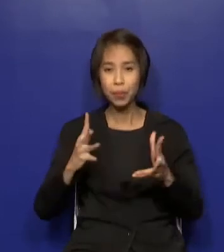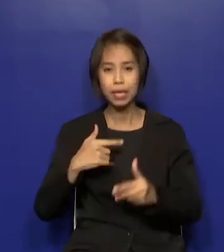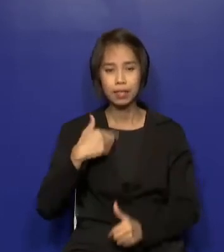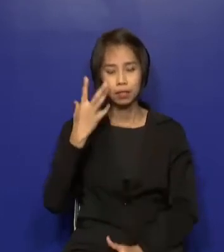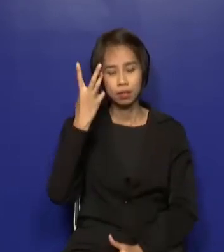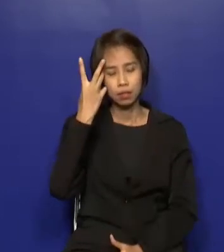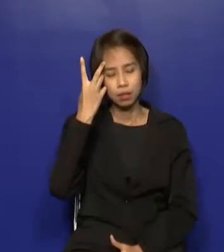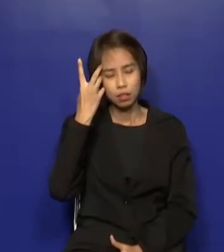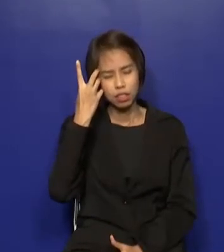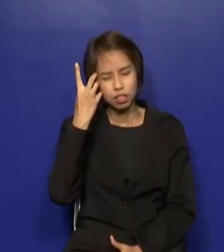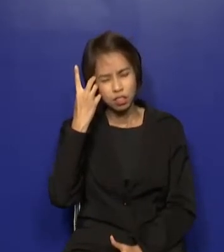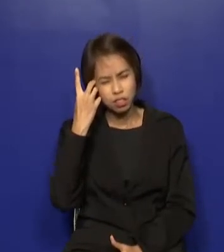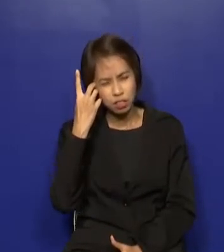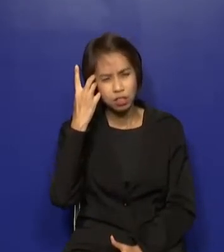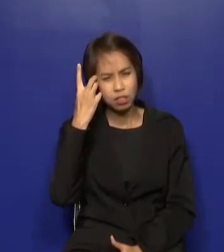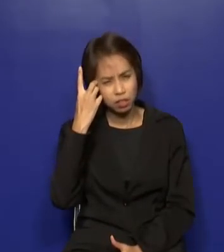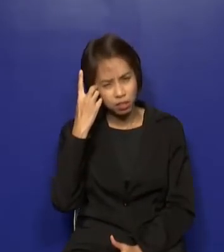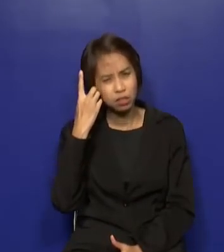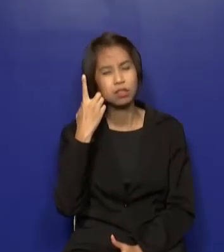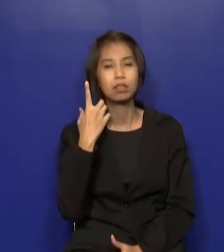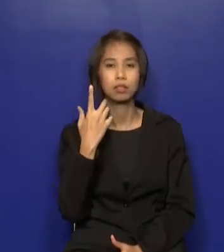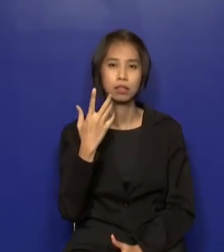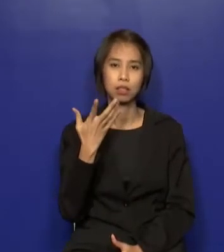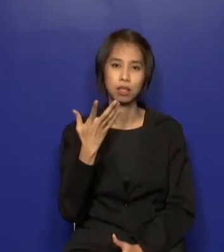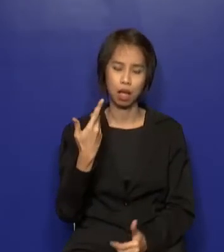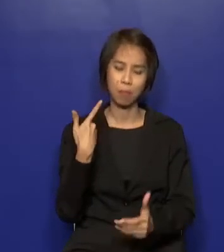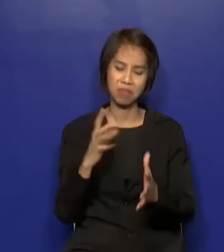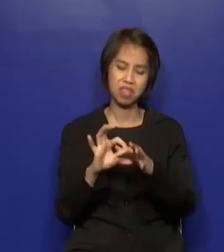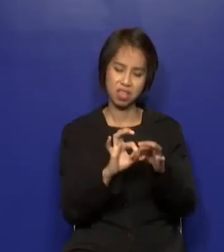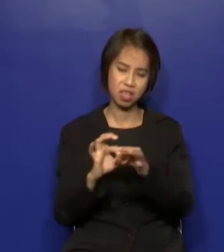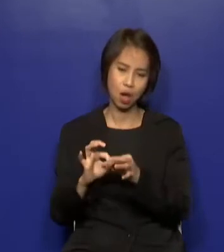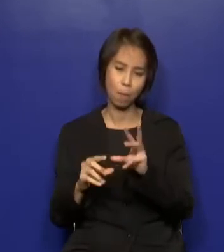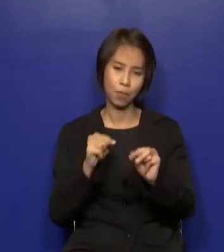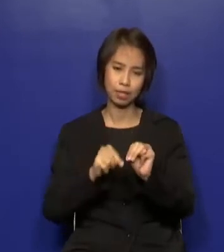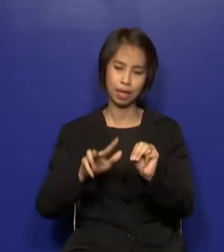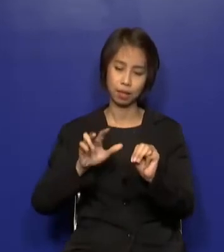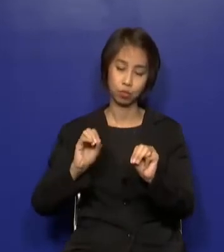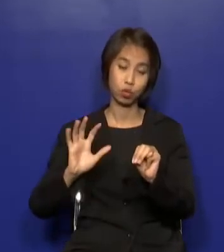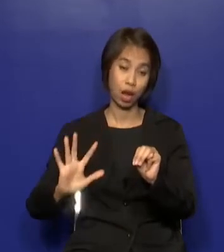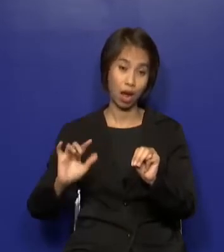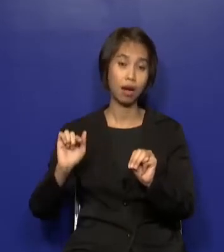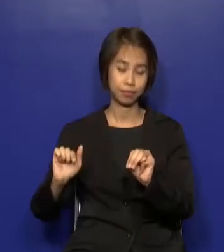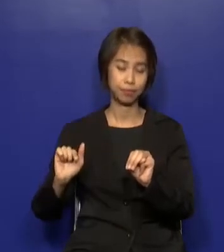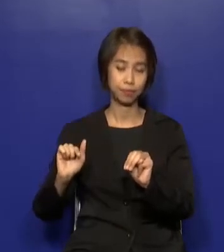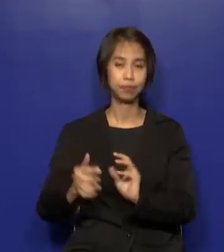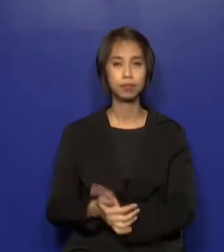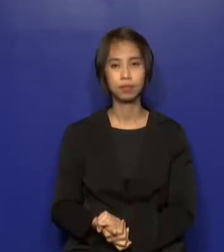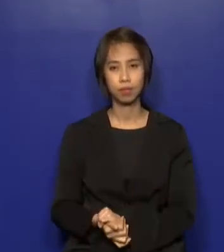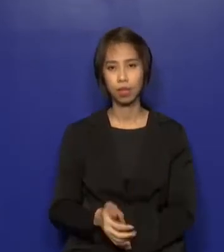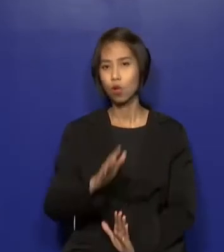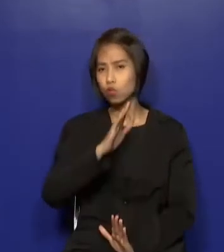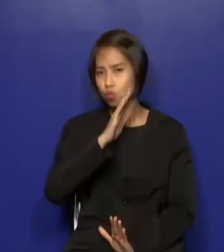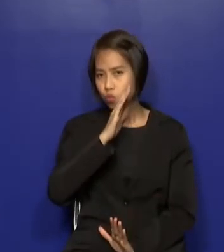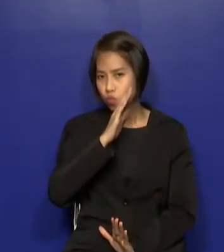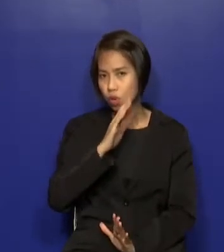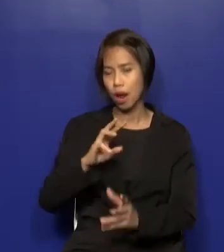ครียดขอก้าวล่วงไปถึง305เดิมในวงเล็บ1ซึ่งเป็นข้อยกเว้นถ้าเขามีปัญหา